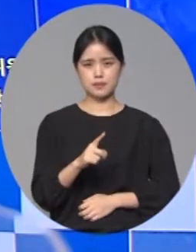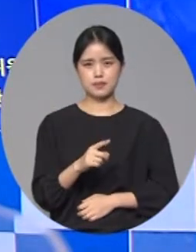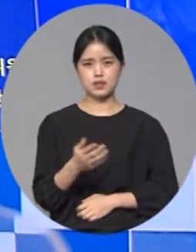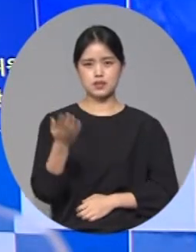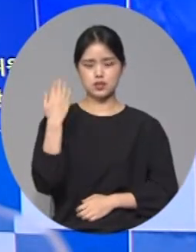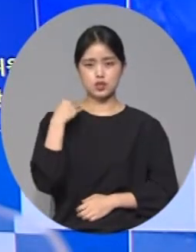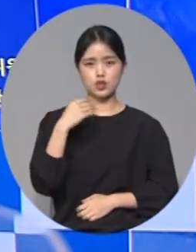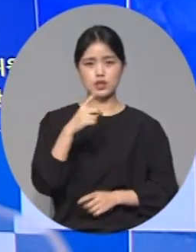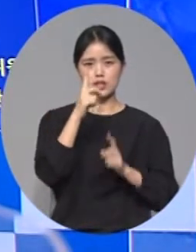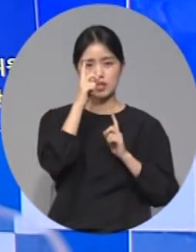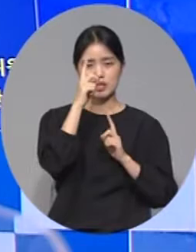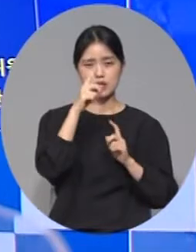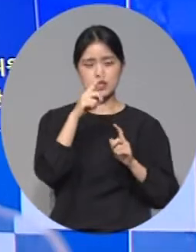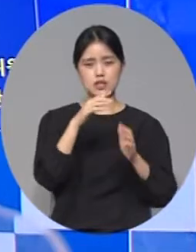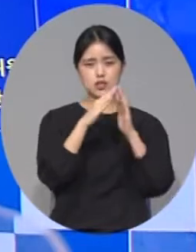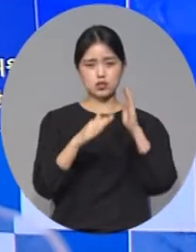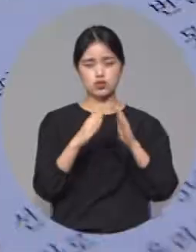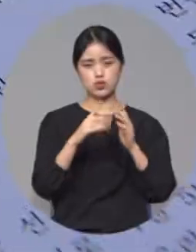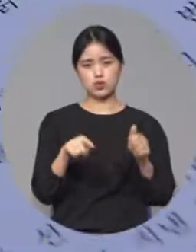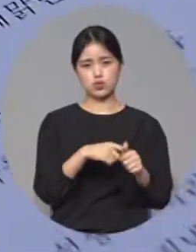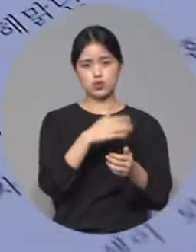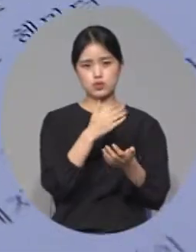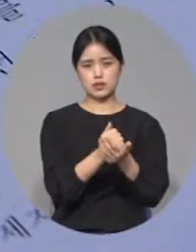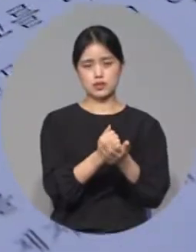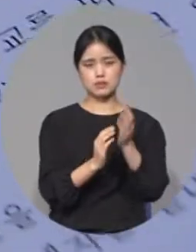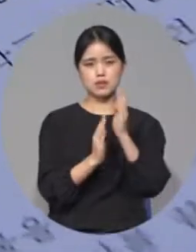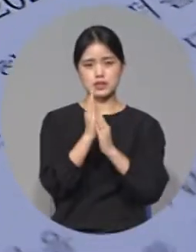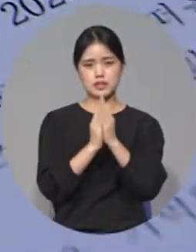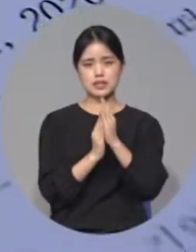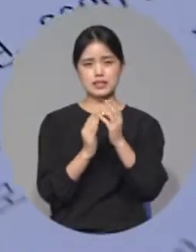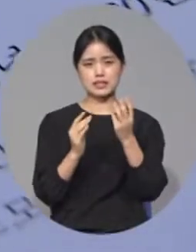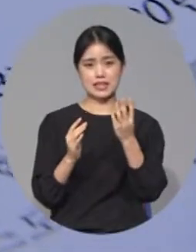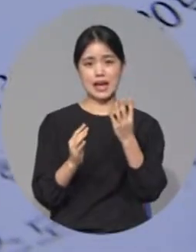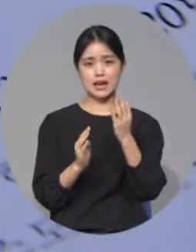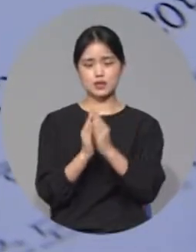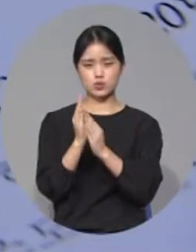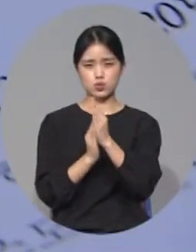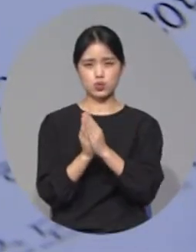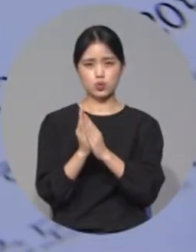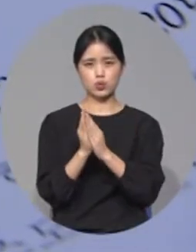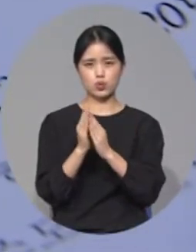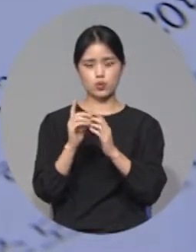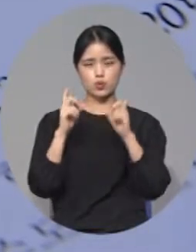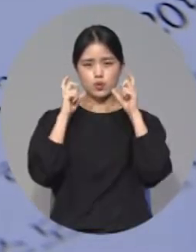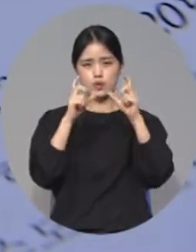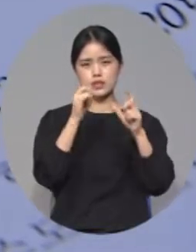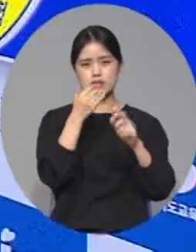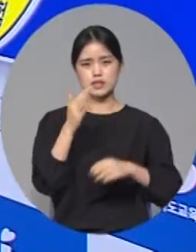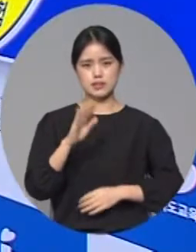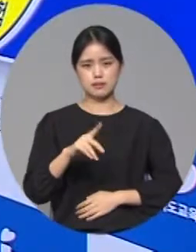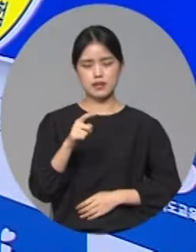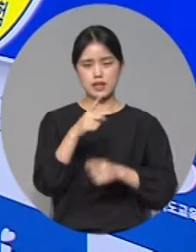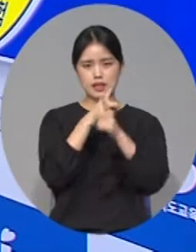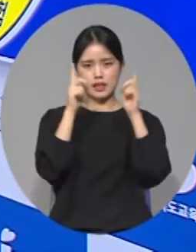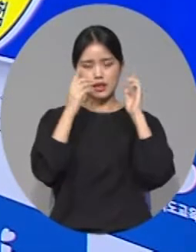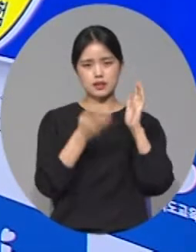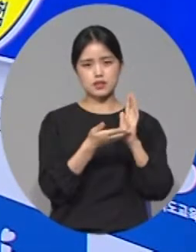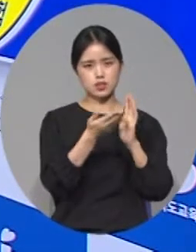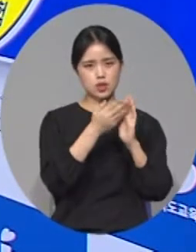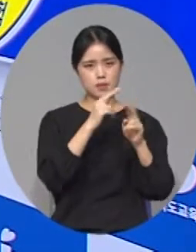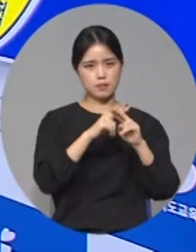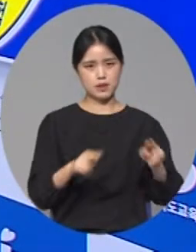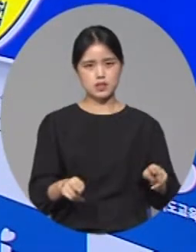교육장은 전북 교육예산 4조 원 확보를 정책 맨 앞에 올려놨지만 이어 대학 서열화 폐지와